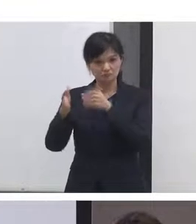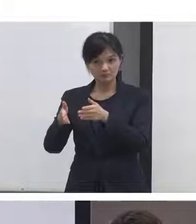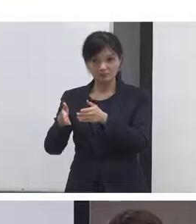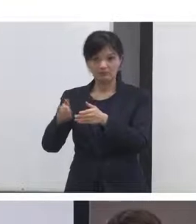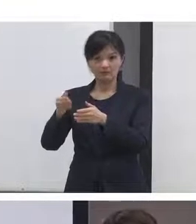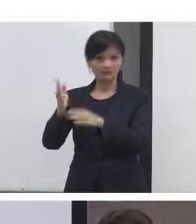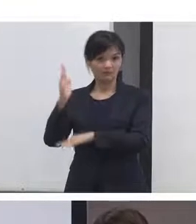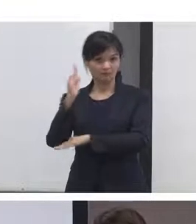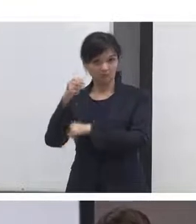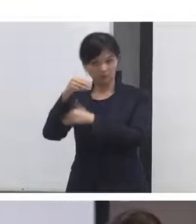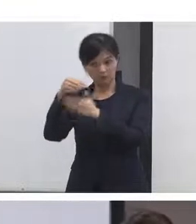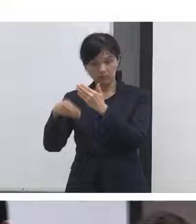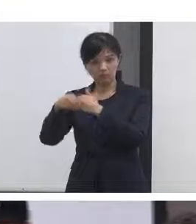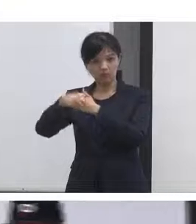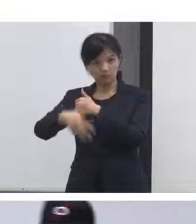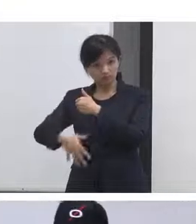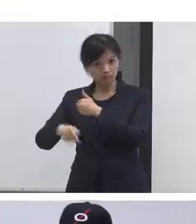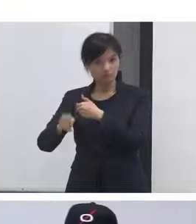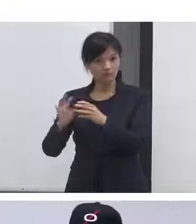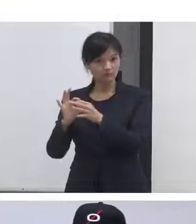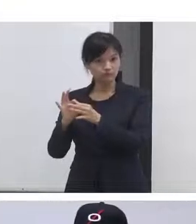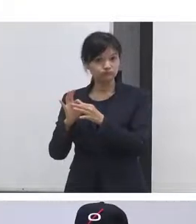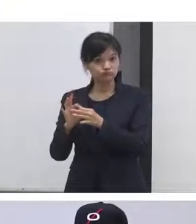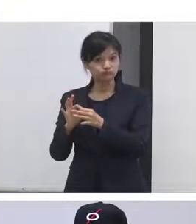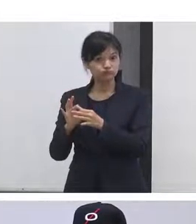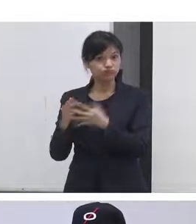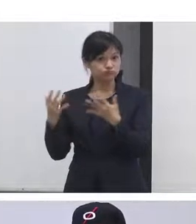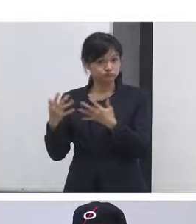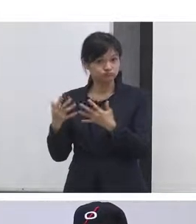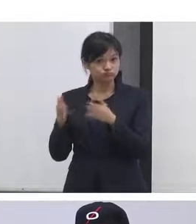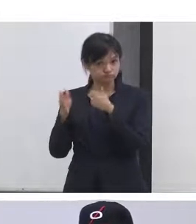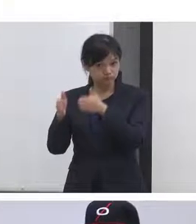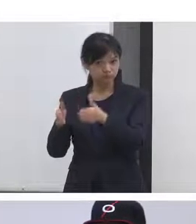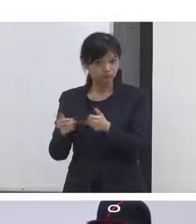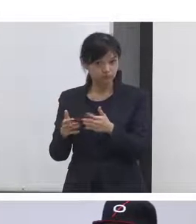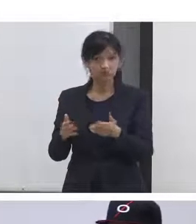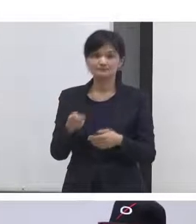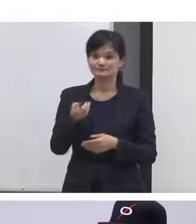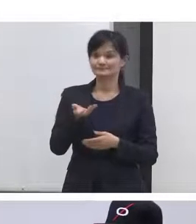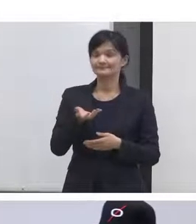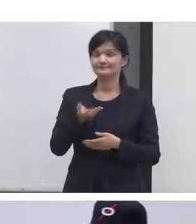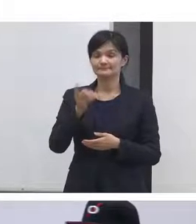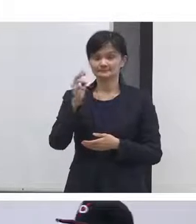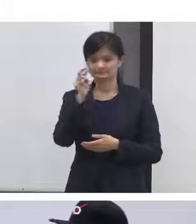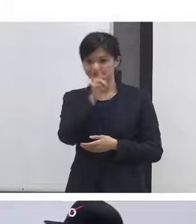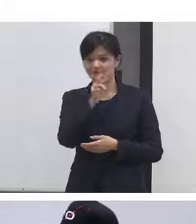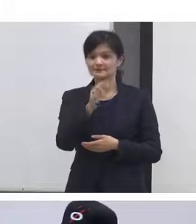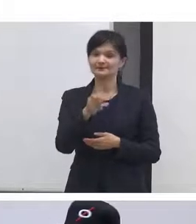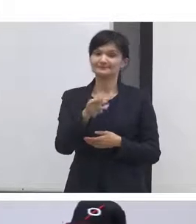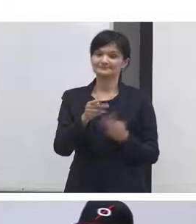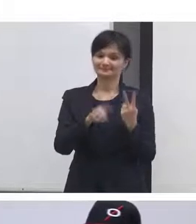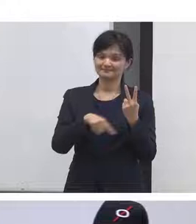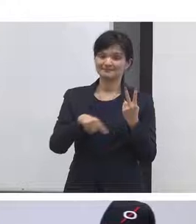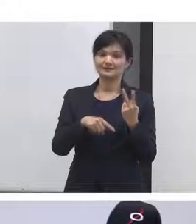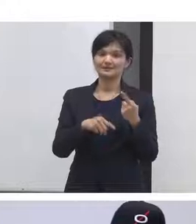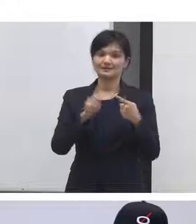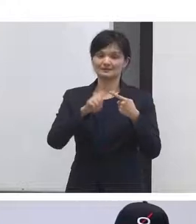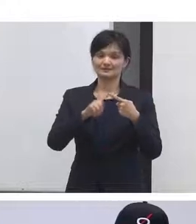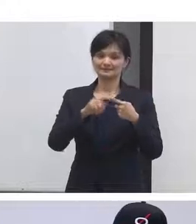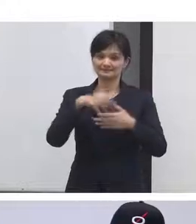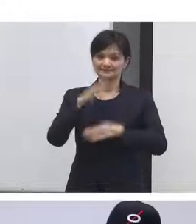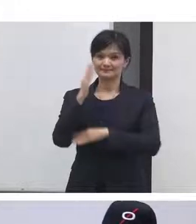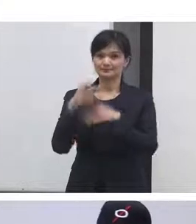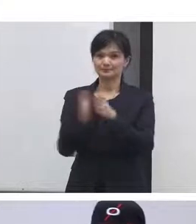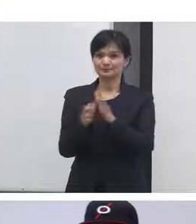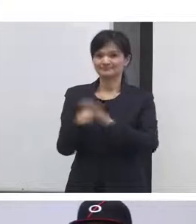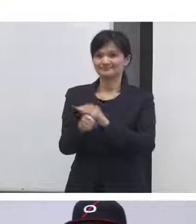题？ OK， 这个部分其实你看到眼前两位都在做，刚刚不是有已经进入到内政部会议里面去，以及说